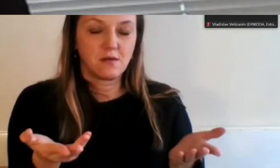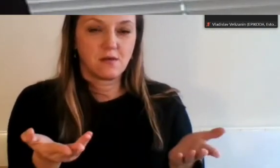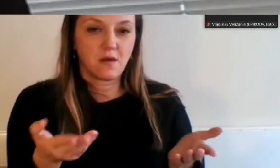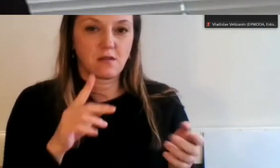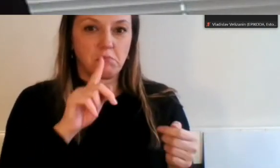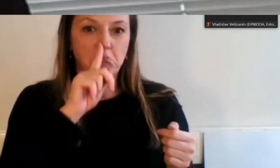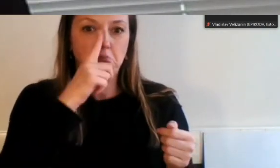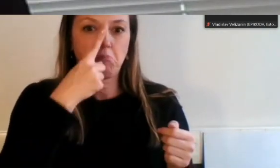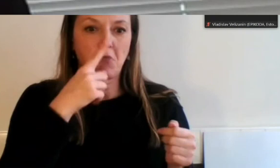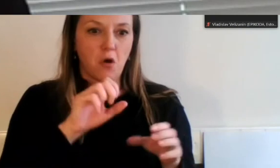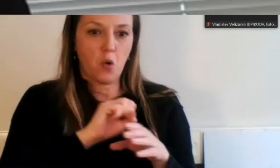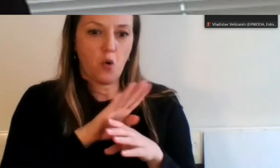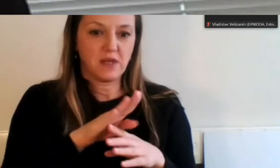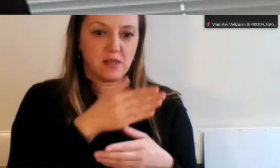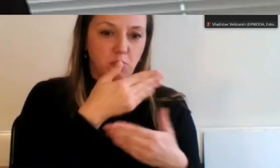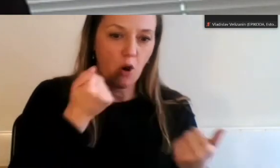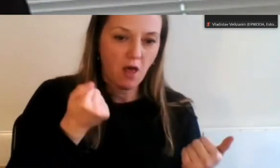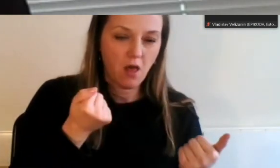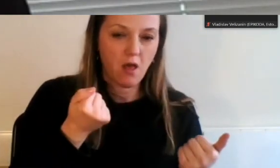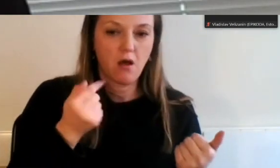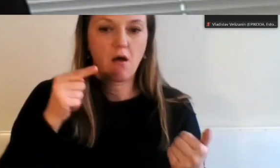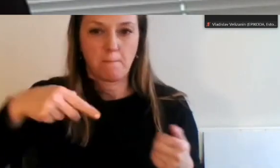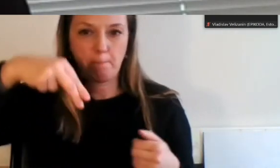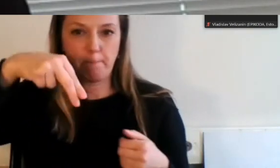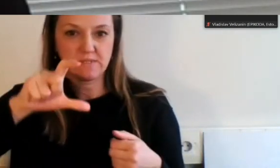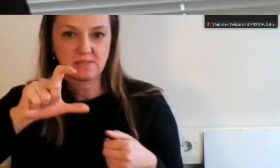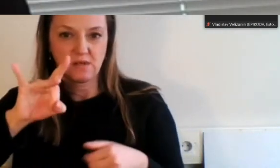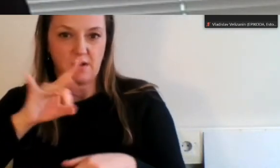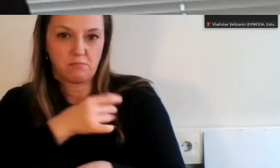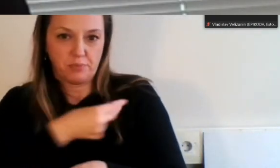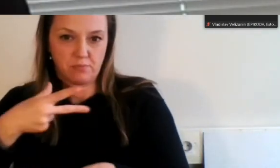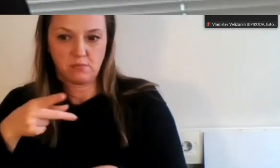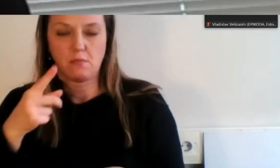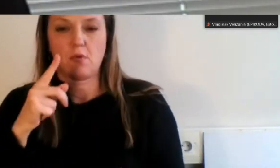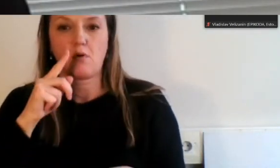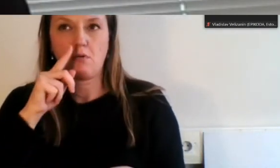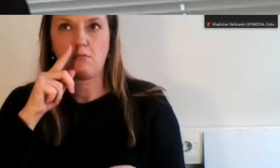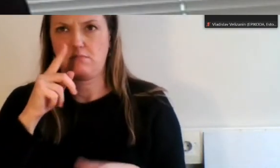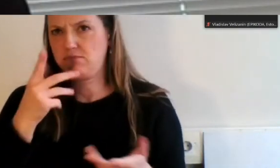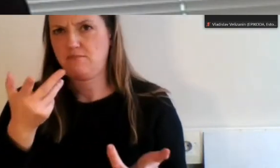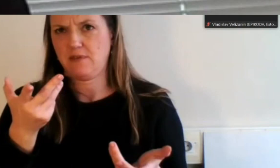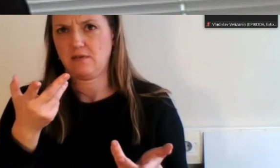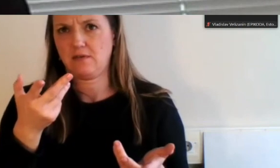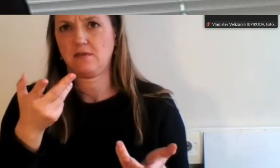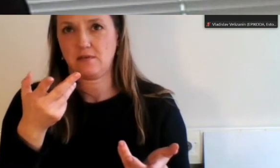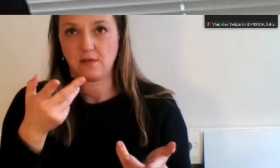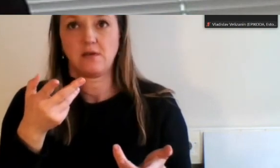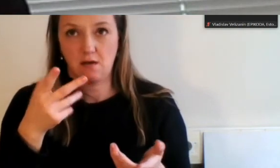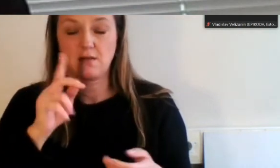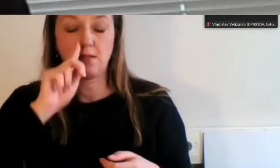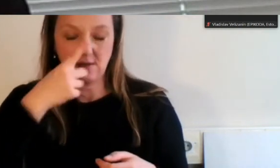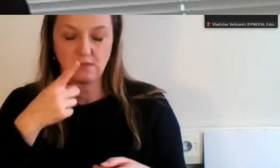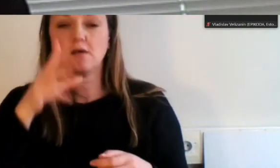Ravimiamet selle heaks kiidab. Ameerikas, Kanadas, mitmel pool maailmas seda juba tehakse.